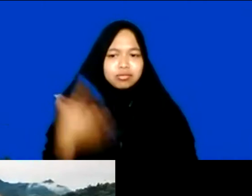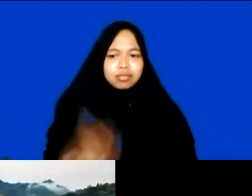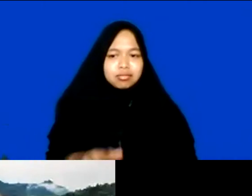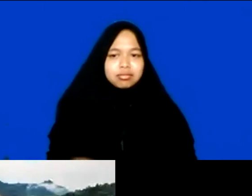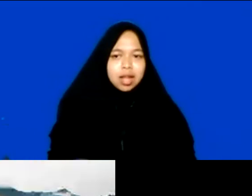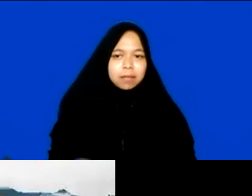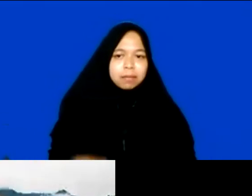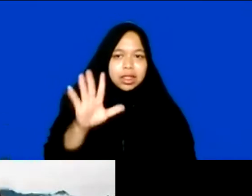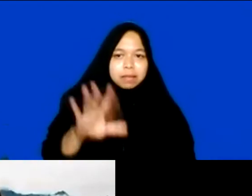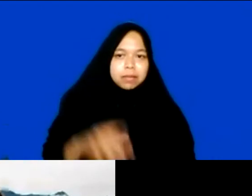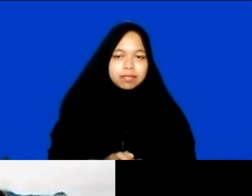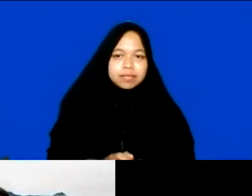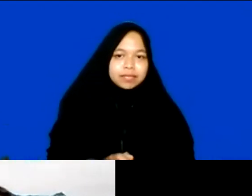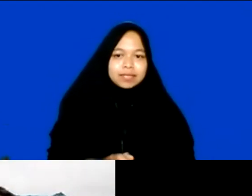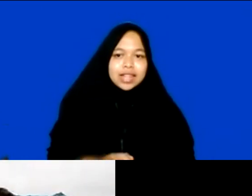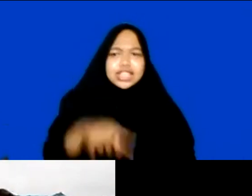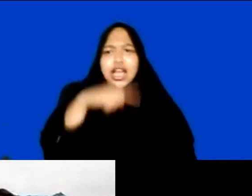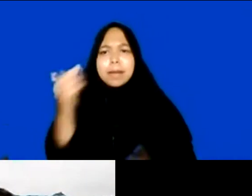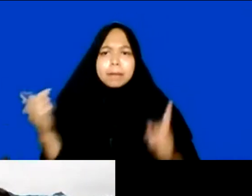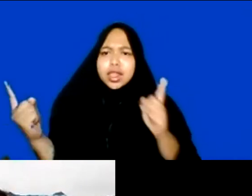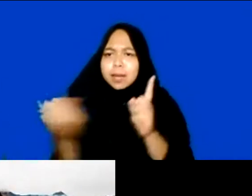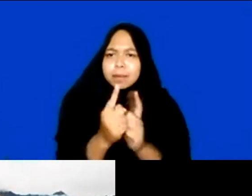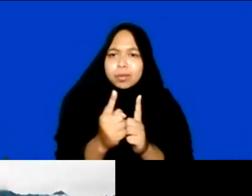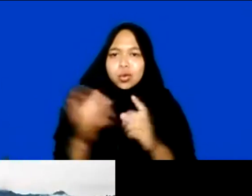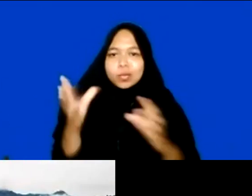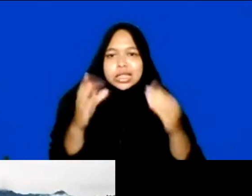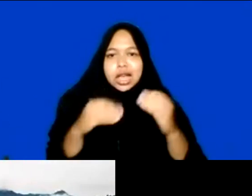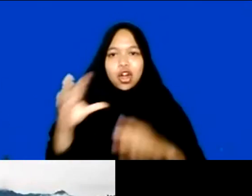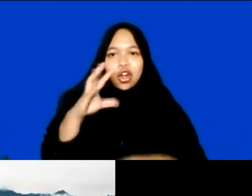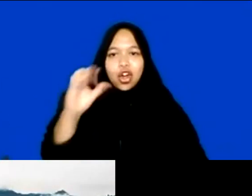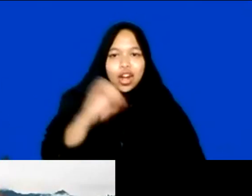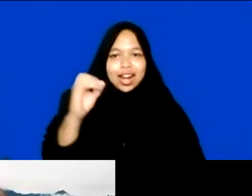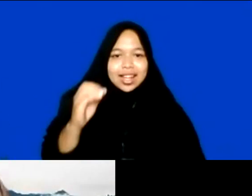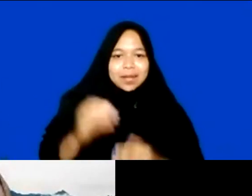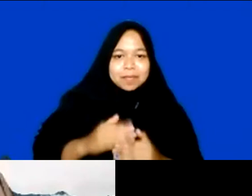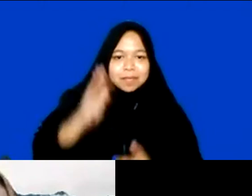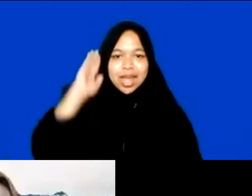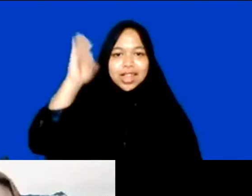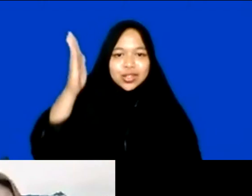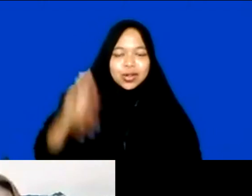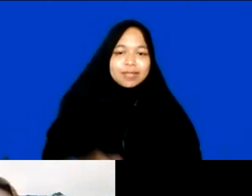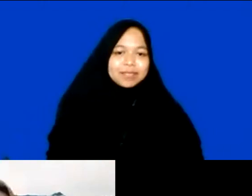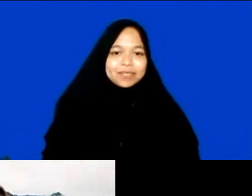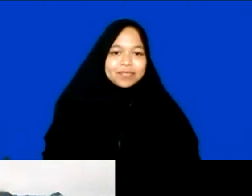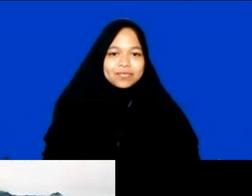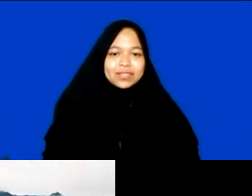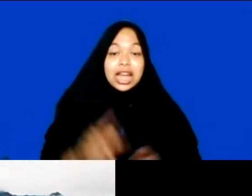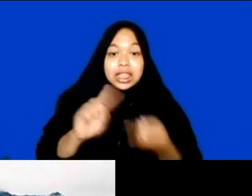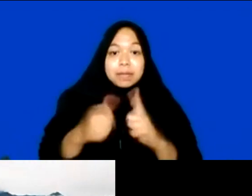cukupkan sekian. Sampai bertemu di bincang online selanjutnya nih. Supaya teman-teman tidak ketinggalan info, silakan